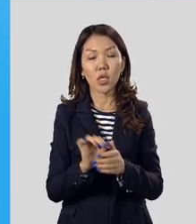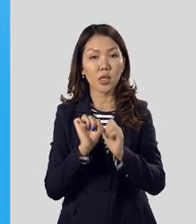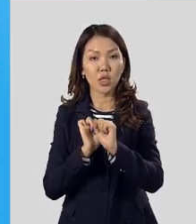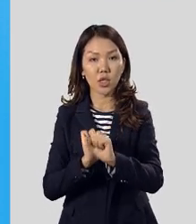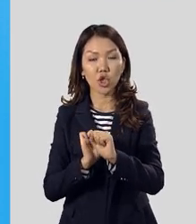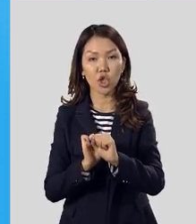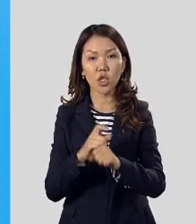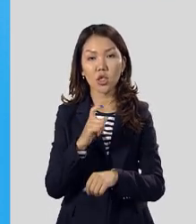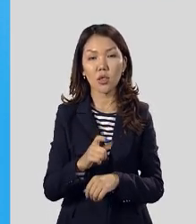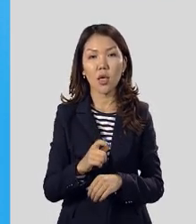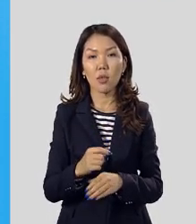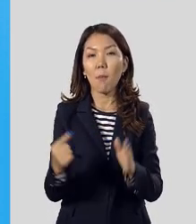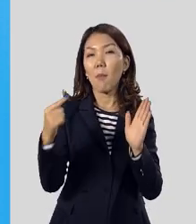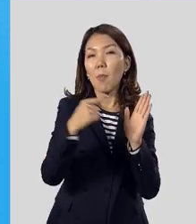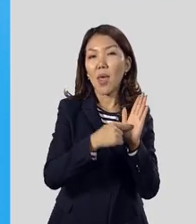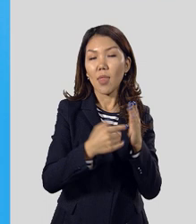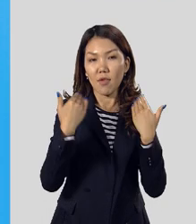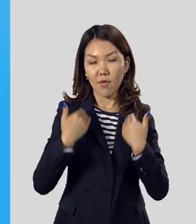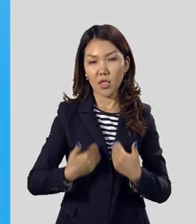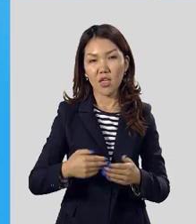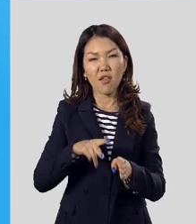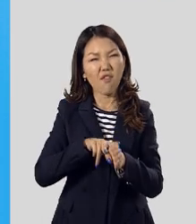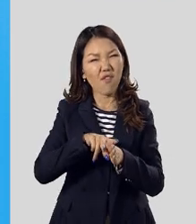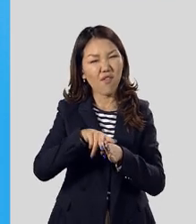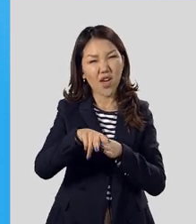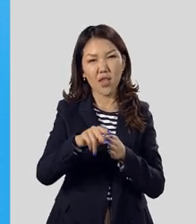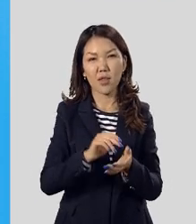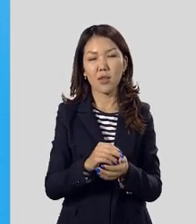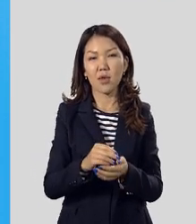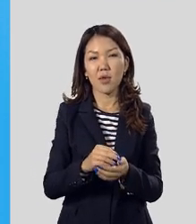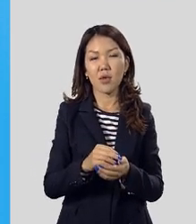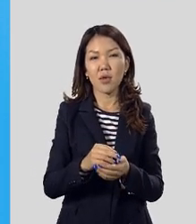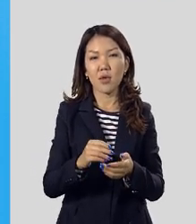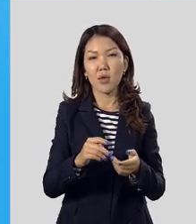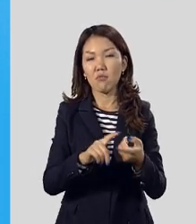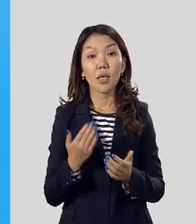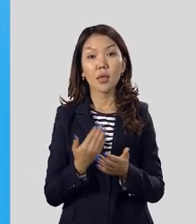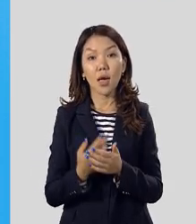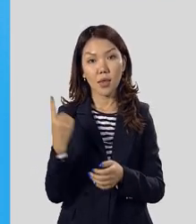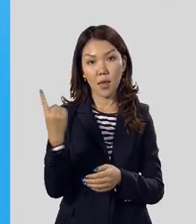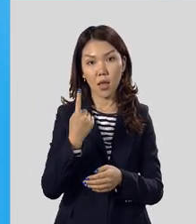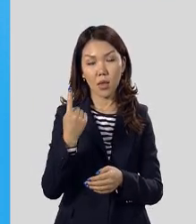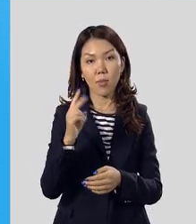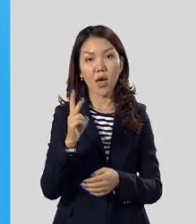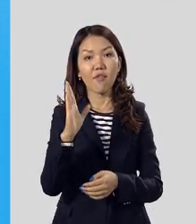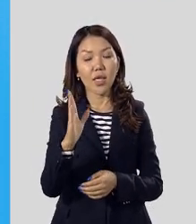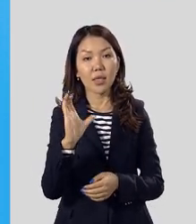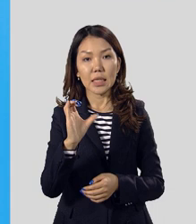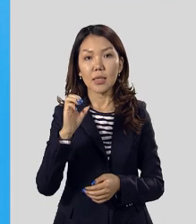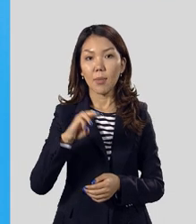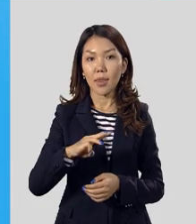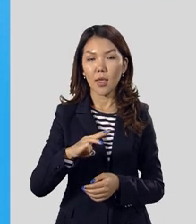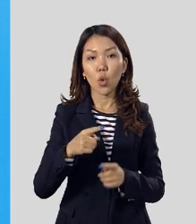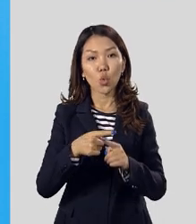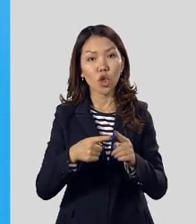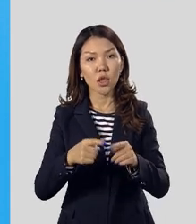организм вредных микробов, которых на грязной коже очень и очень много. Так, на одном квадратном